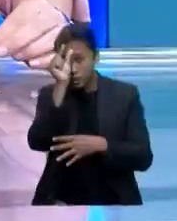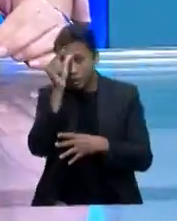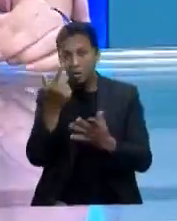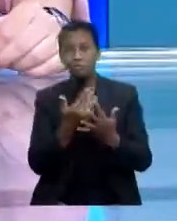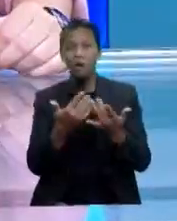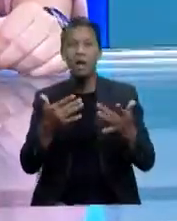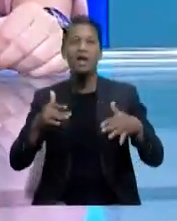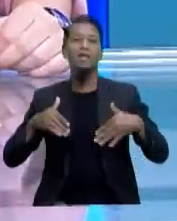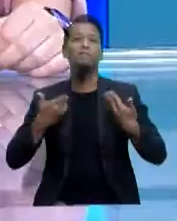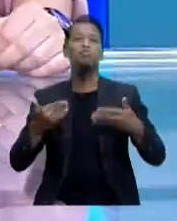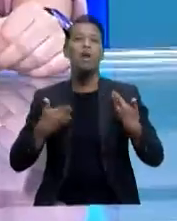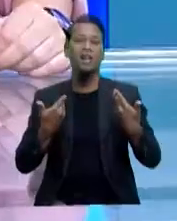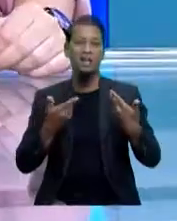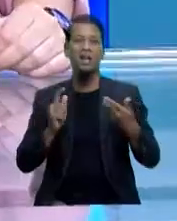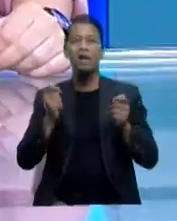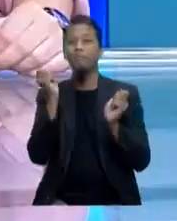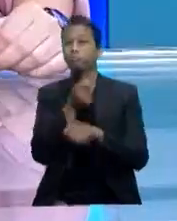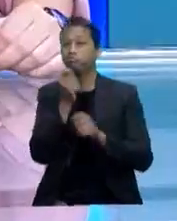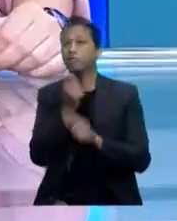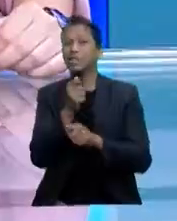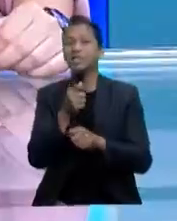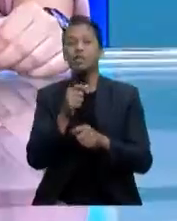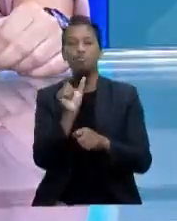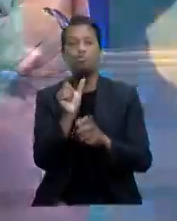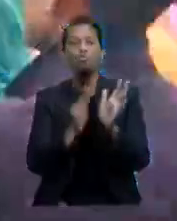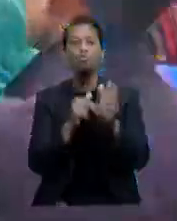musisi Charlie Van Houten dan band Ungu.